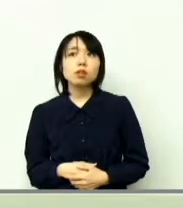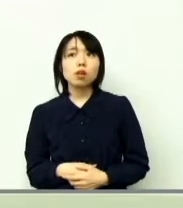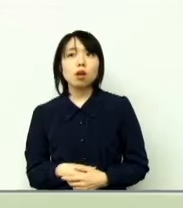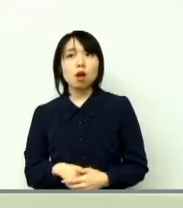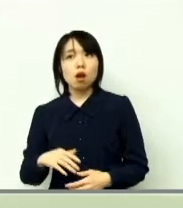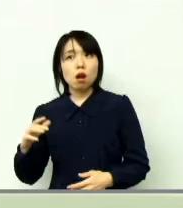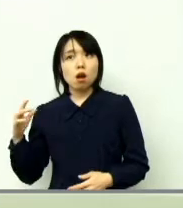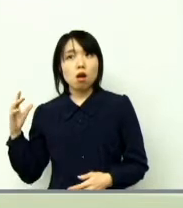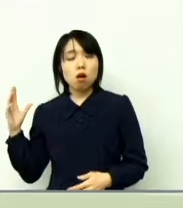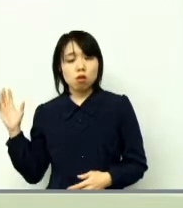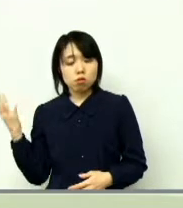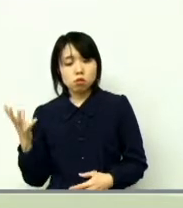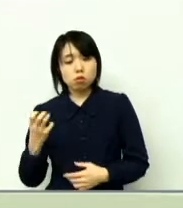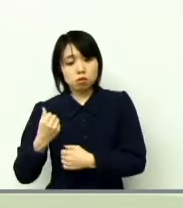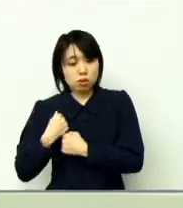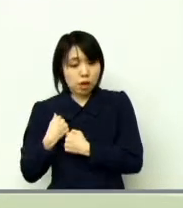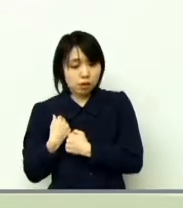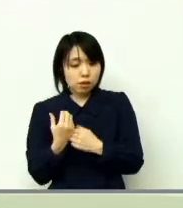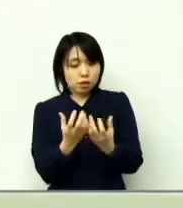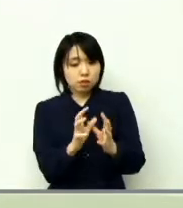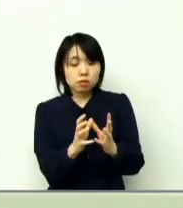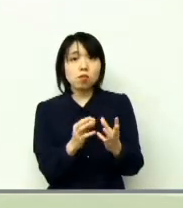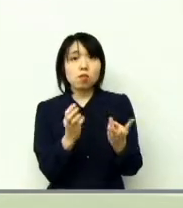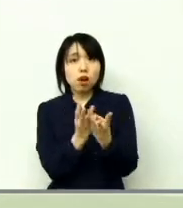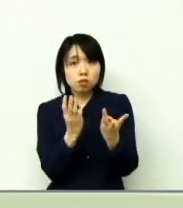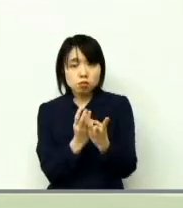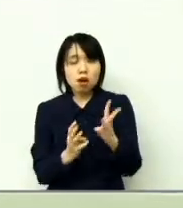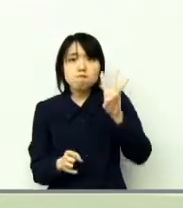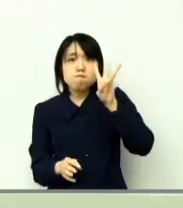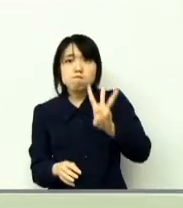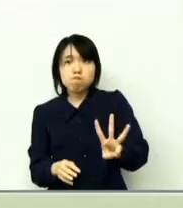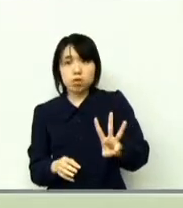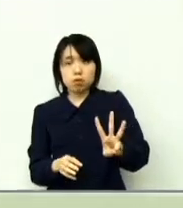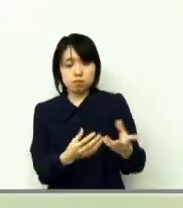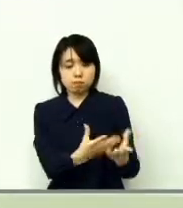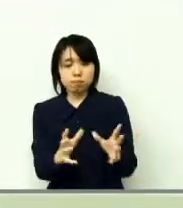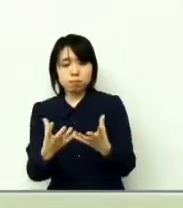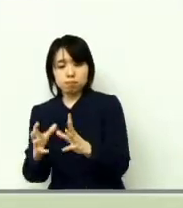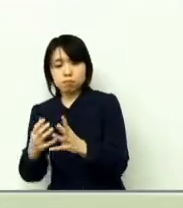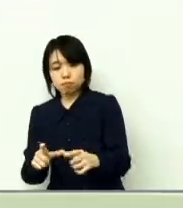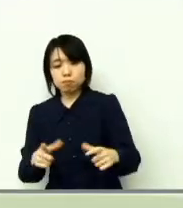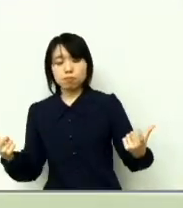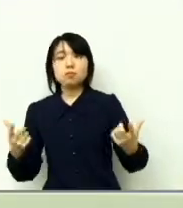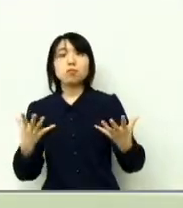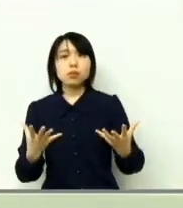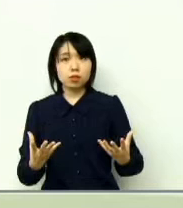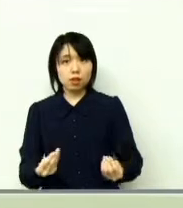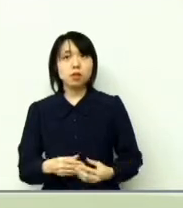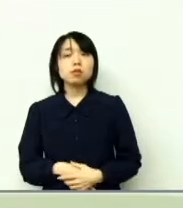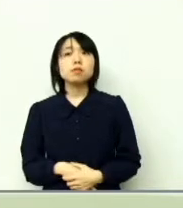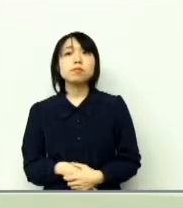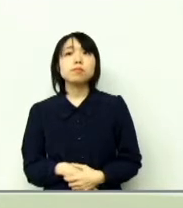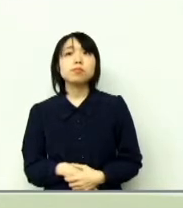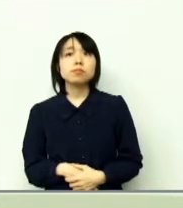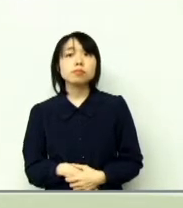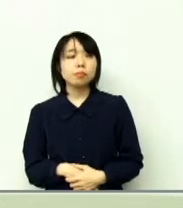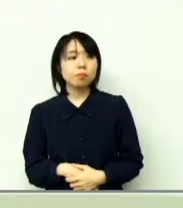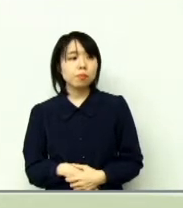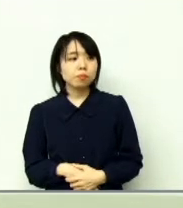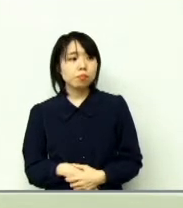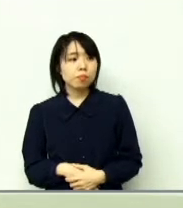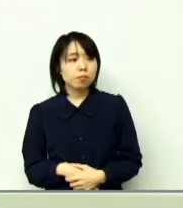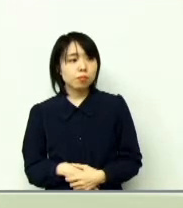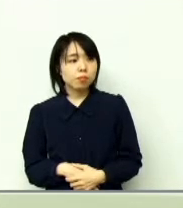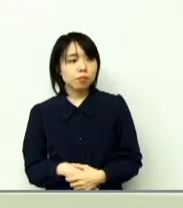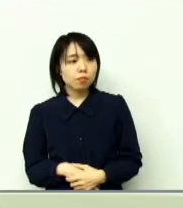隊数は10年間で3隊増えました。そしてこれは